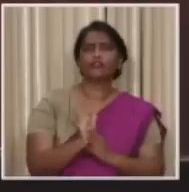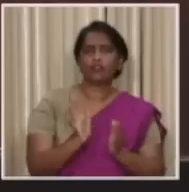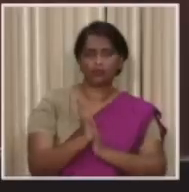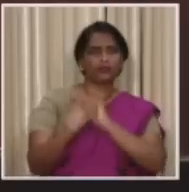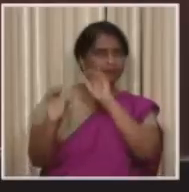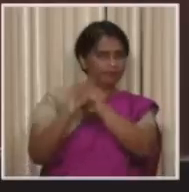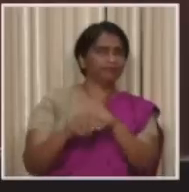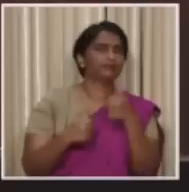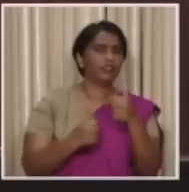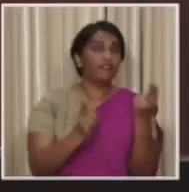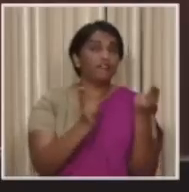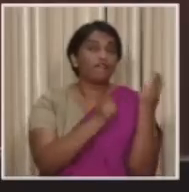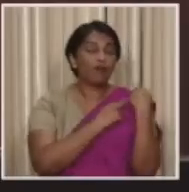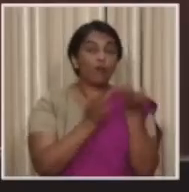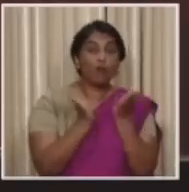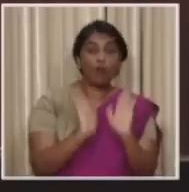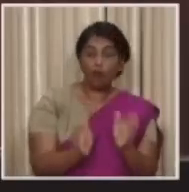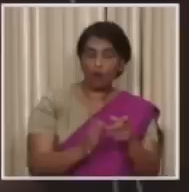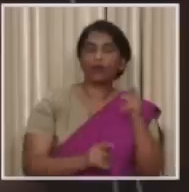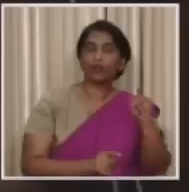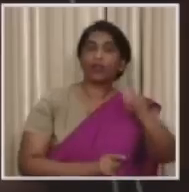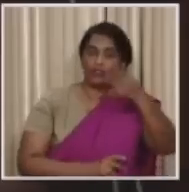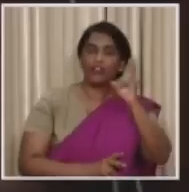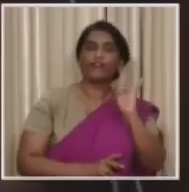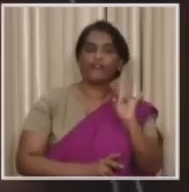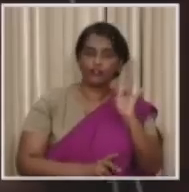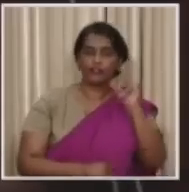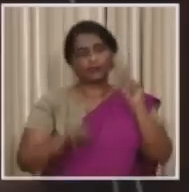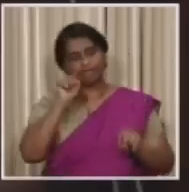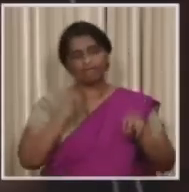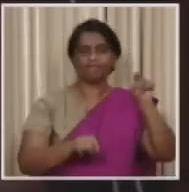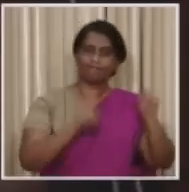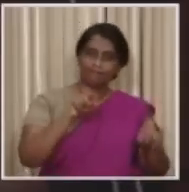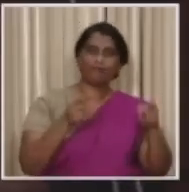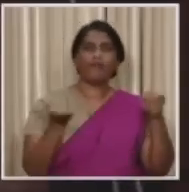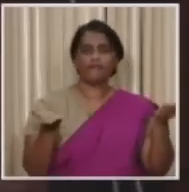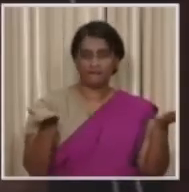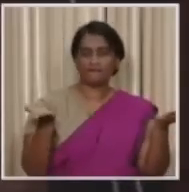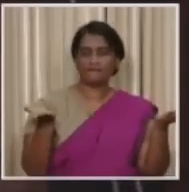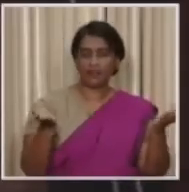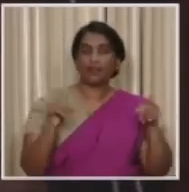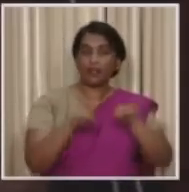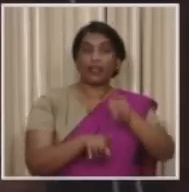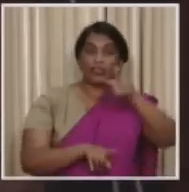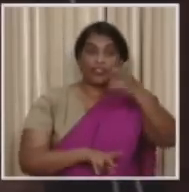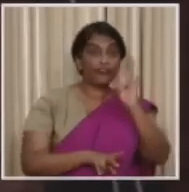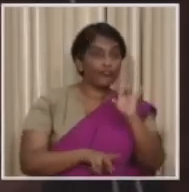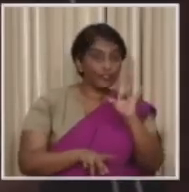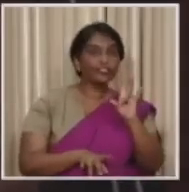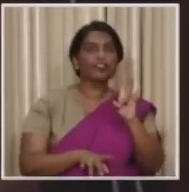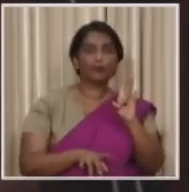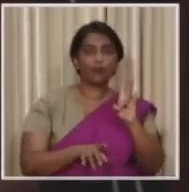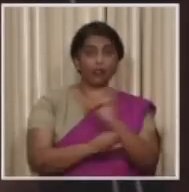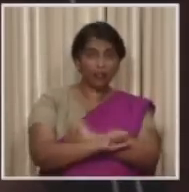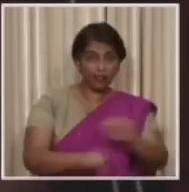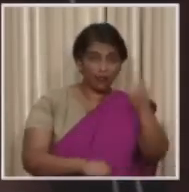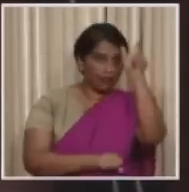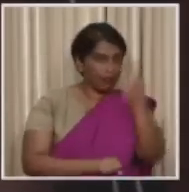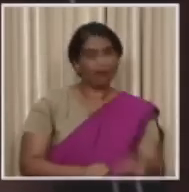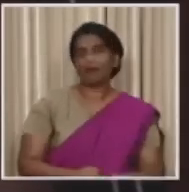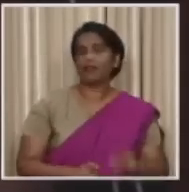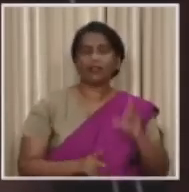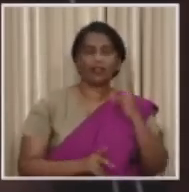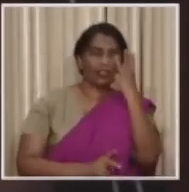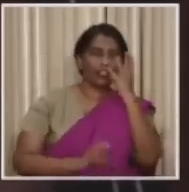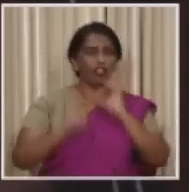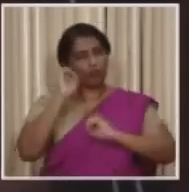හොඳයි Wakian nona kau dekile beluati, mei desi uji paham adu adu asing wakian nona. Eka nisa mei desi uji paham kau ruhari nati kene kin nona, kisi kene kina si yere